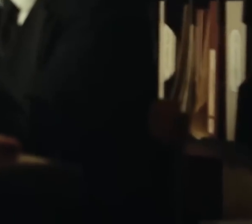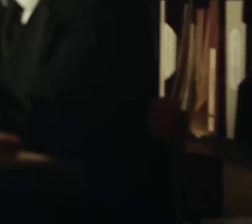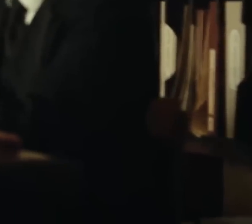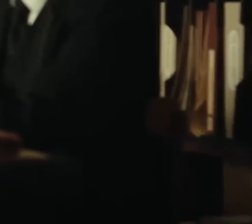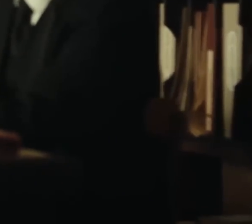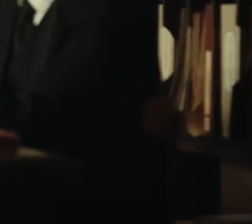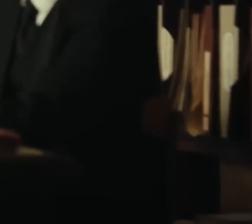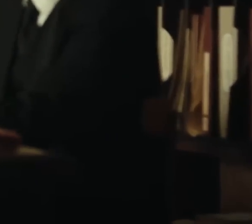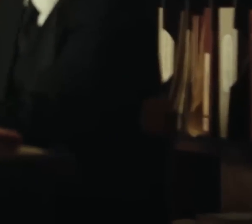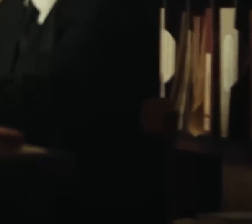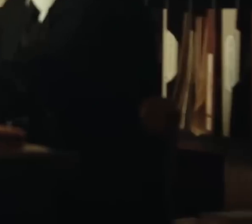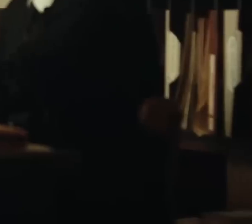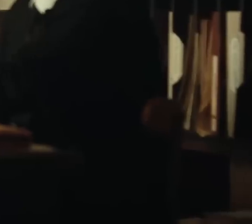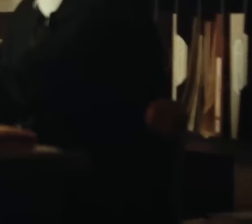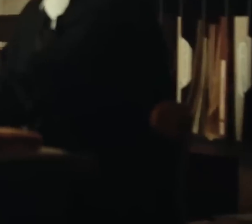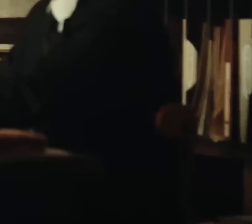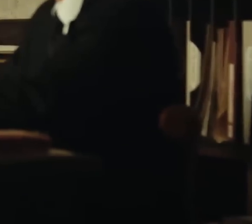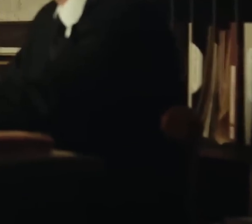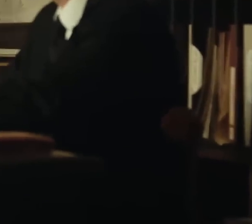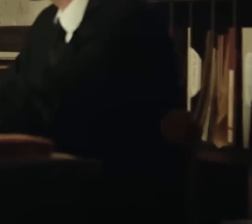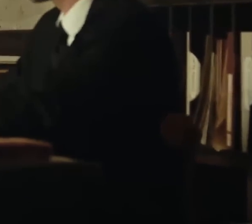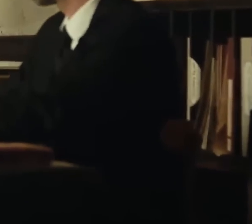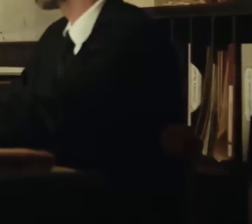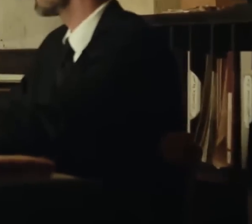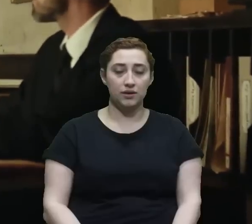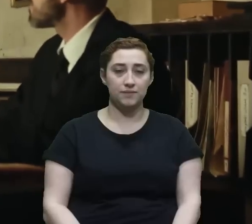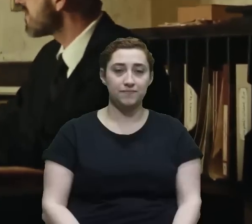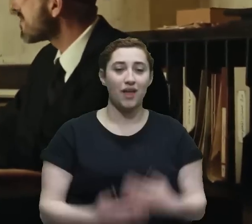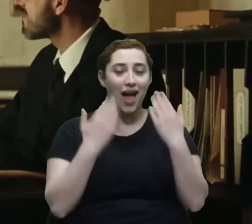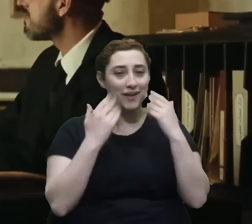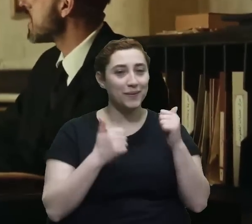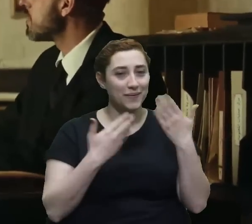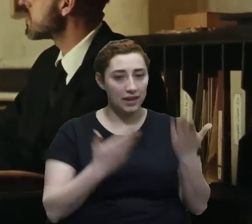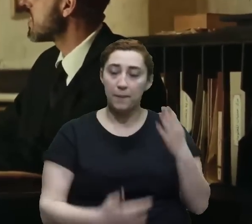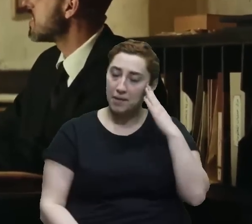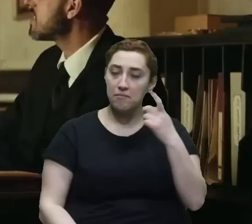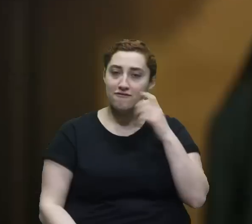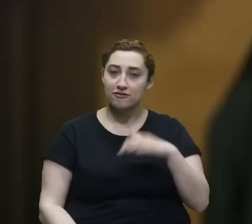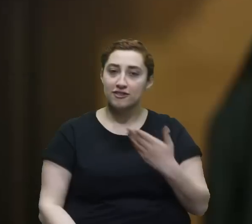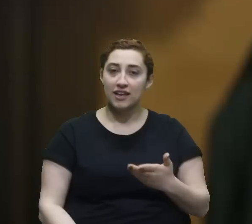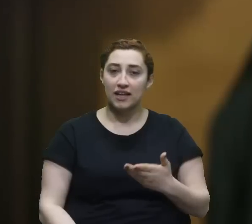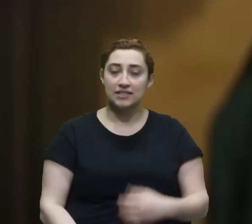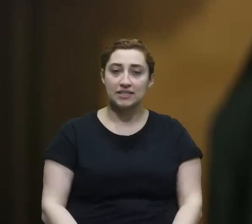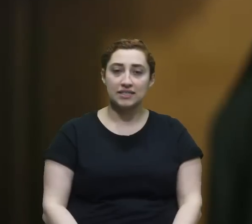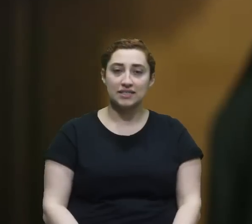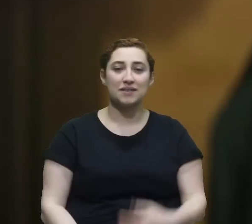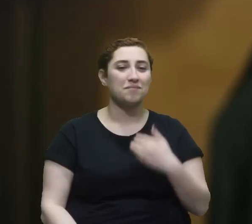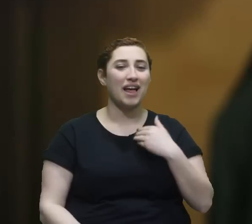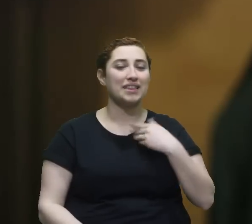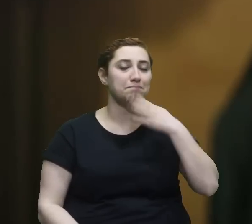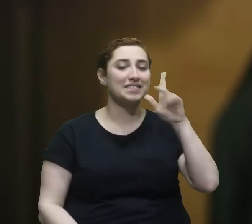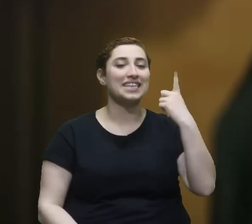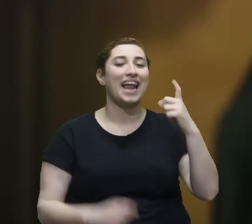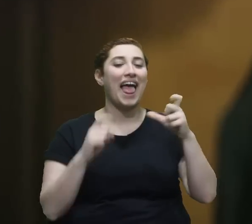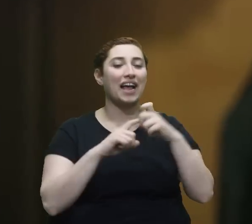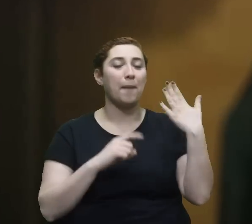Farah odaya girdi. Fevzi masasındaki bir sayfayı çevirdi, inceliyor. Hayırlı günler. Merhaba, hoş geldiniz. Ben Mısırlı